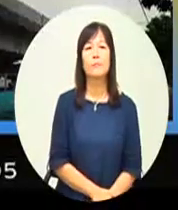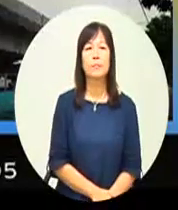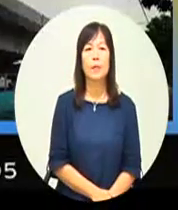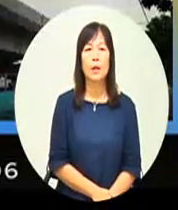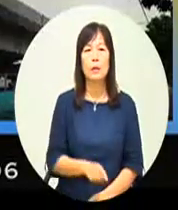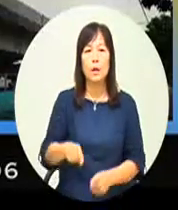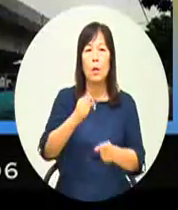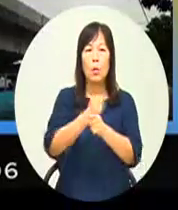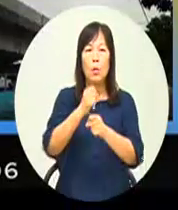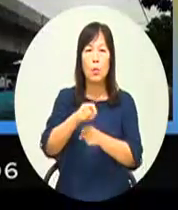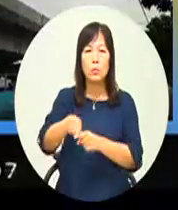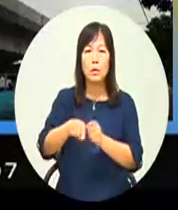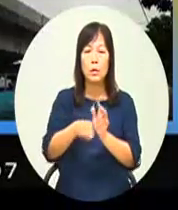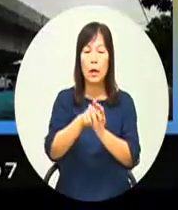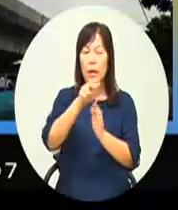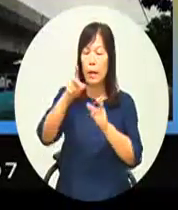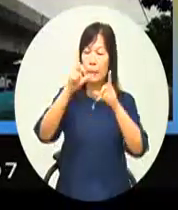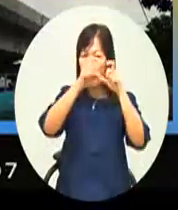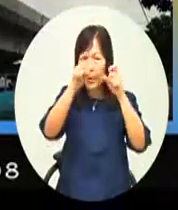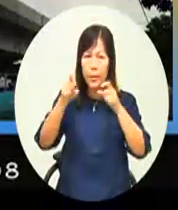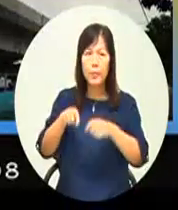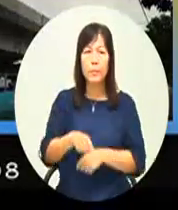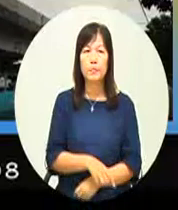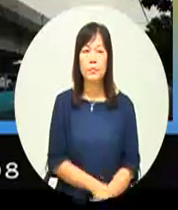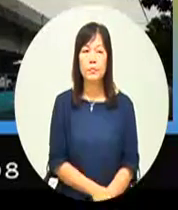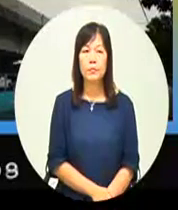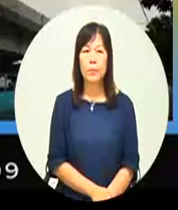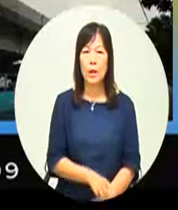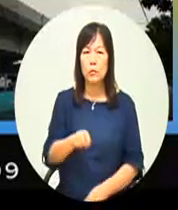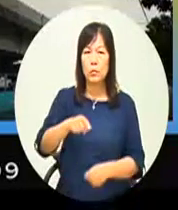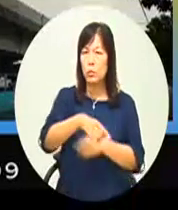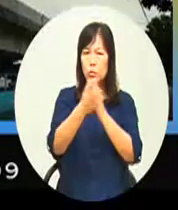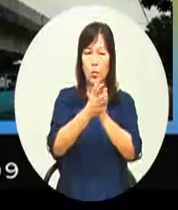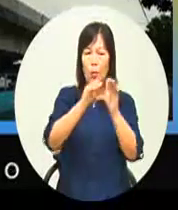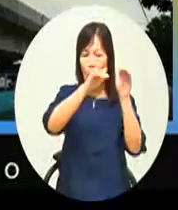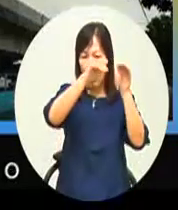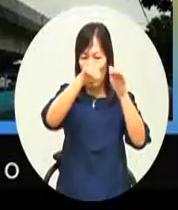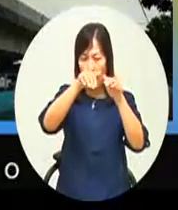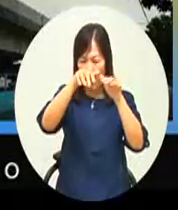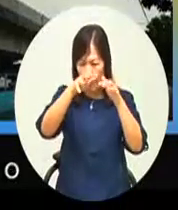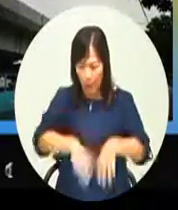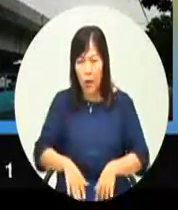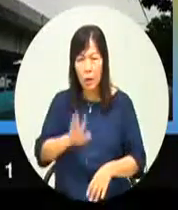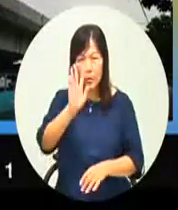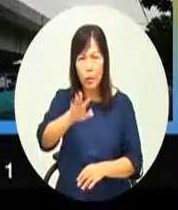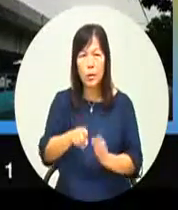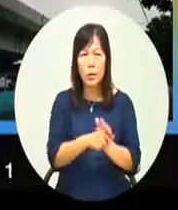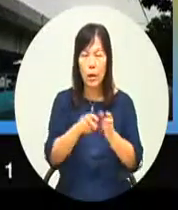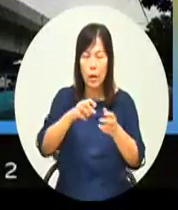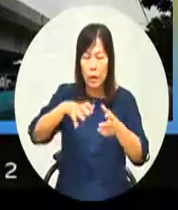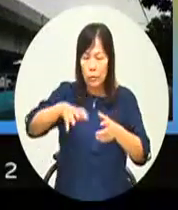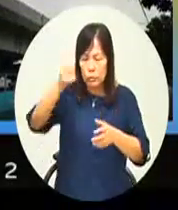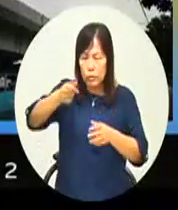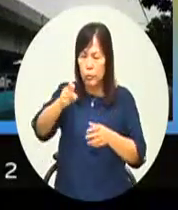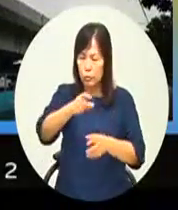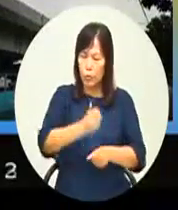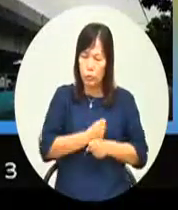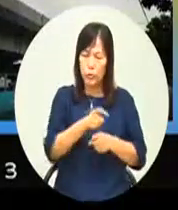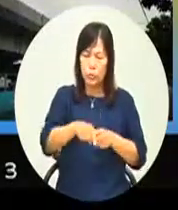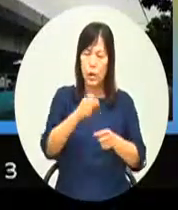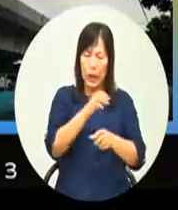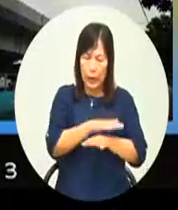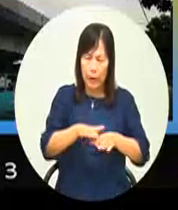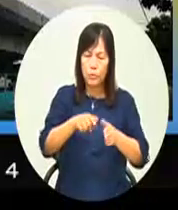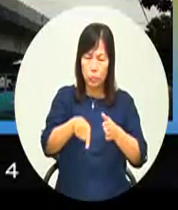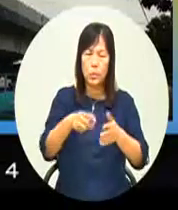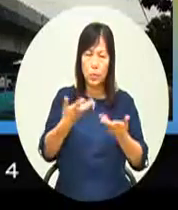工程你看、哦、看一下图、哦、来，那整个全拆下来了、哦、这个局长你要注意这工程的安全、哦、我觉得